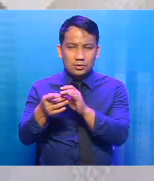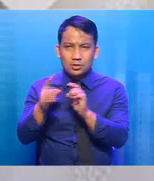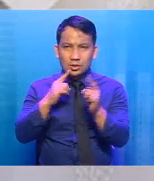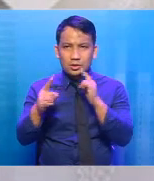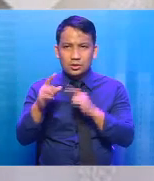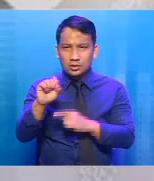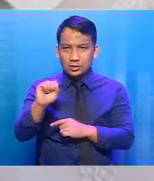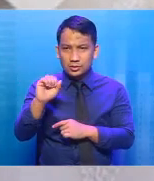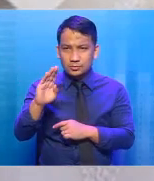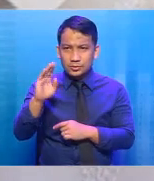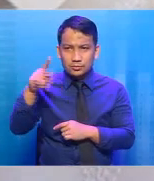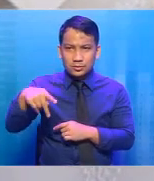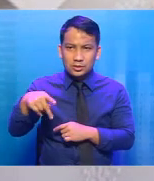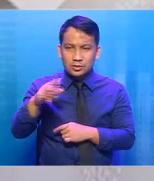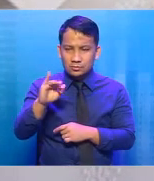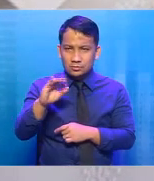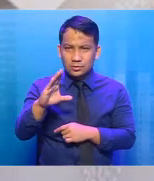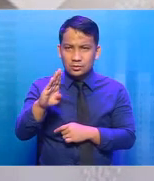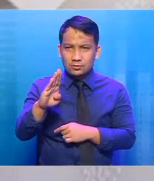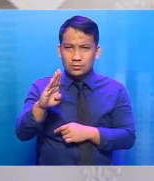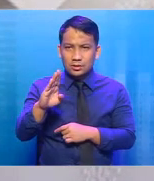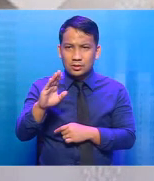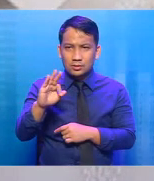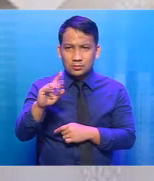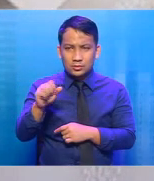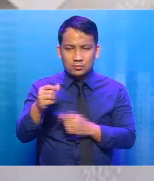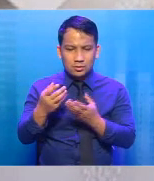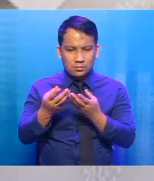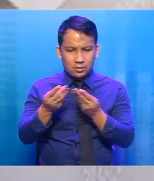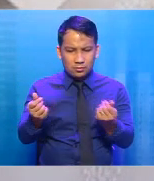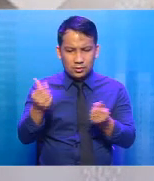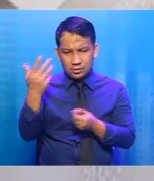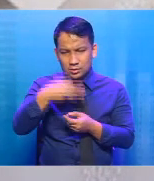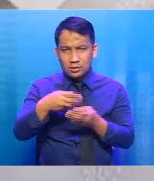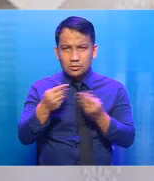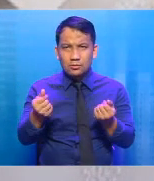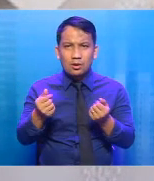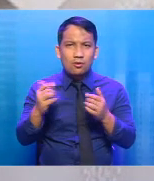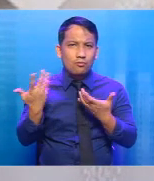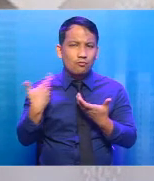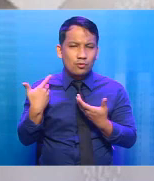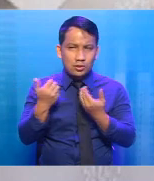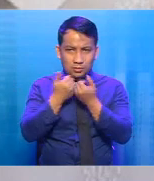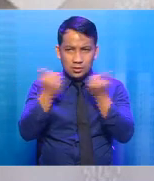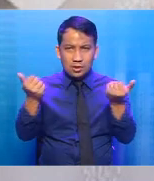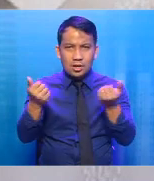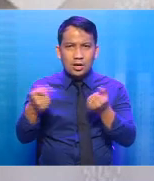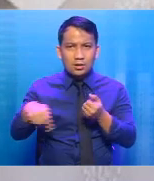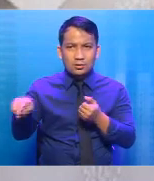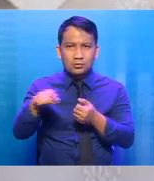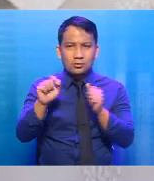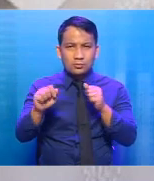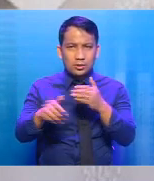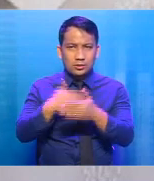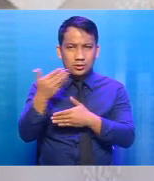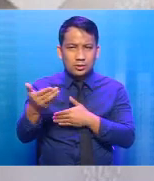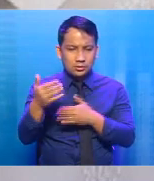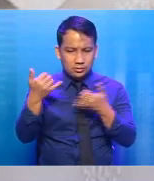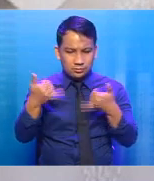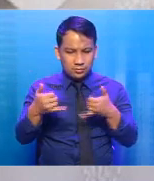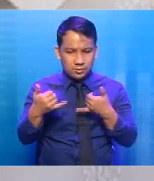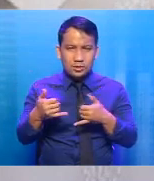ng SBP sa FIBA para maghanap ng mga posibleng solusyon. Wala pang anunsyo kung saan gaganapin ang mga susunod na